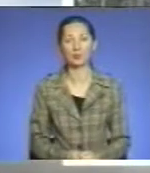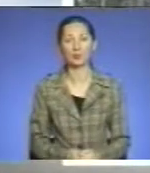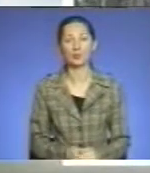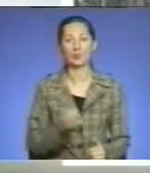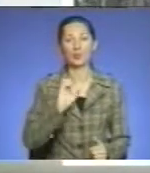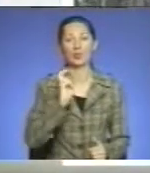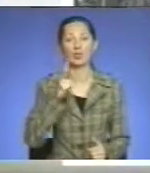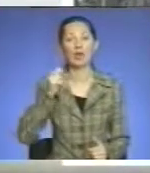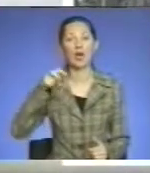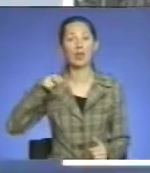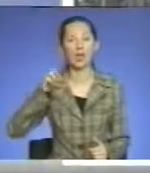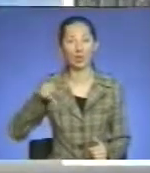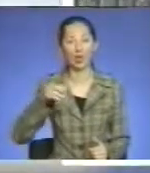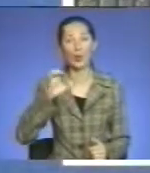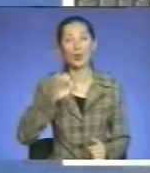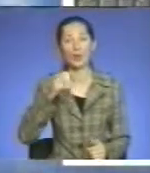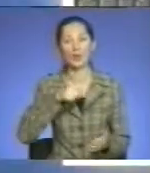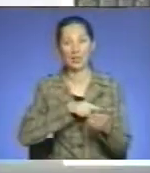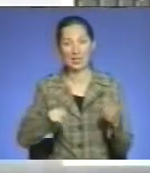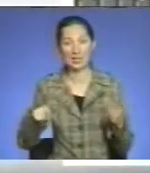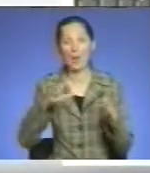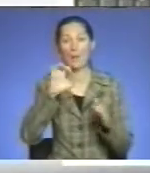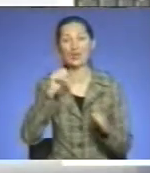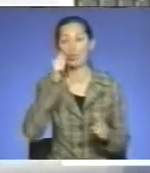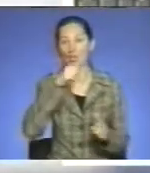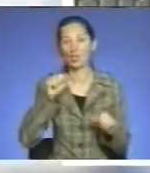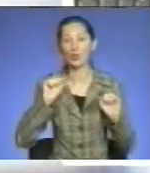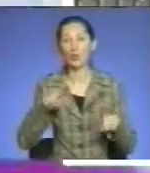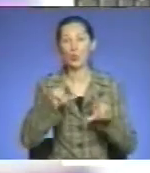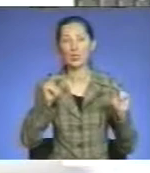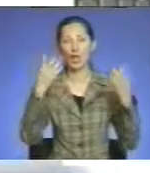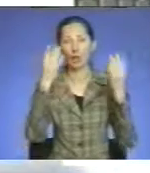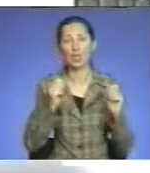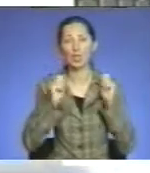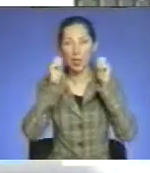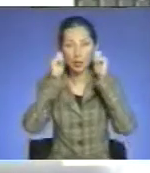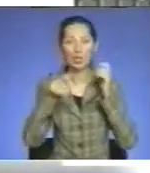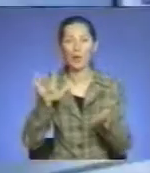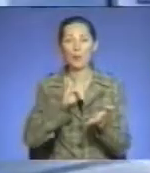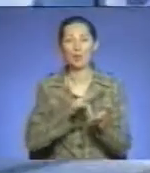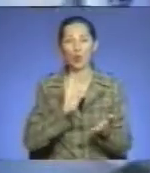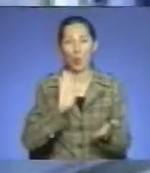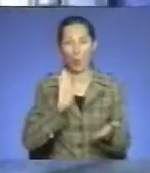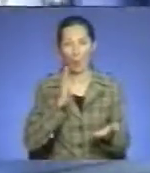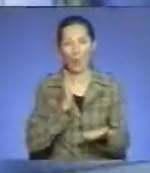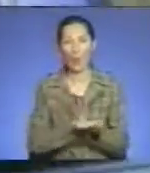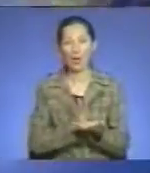Скалат у серпні відзначатиме 500-ліття. Влада обіцяє, що у день народження містечко матиме європейський вигляд.